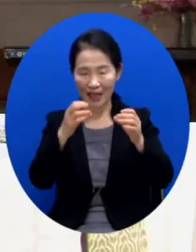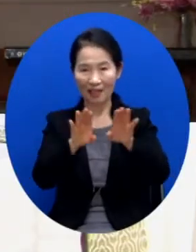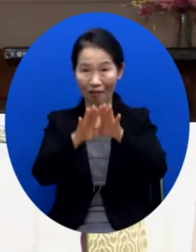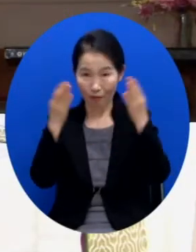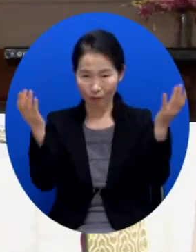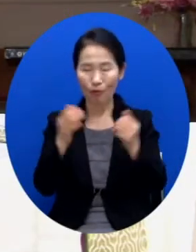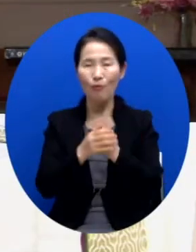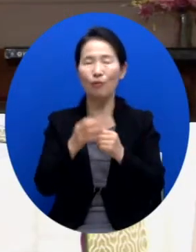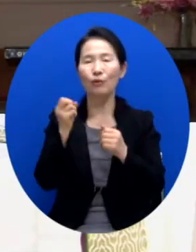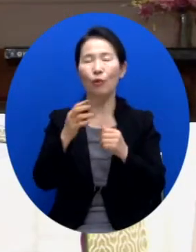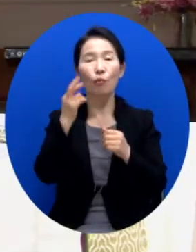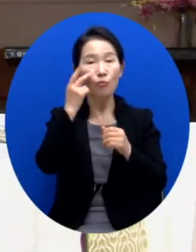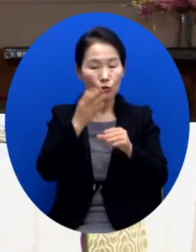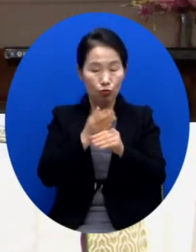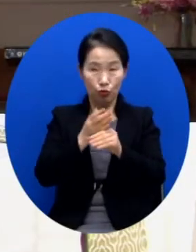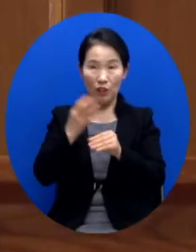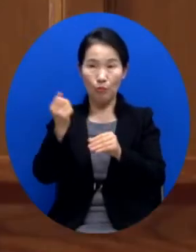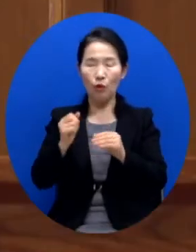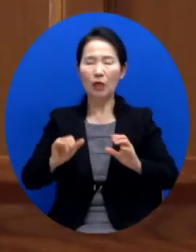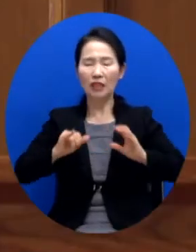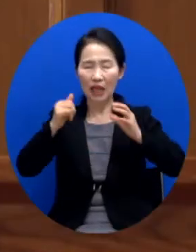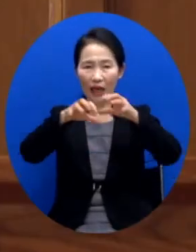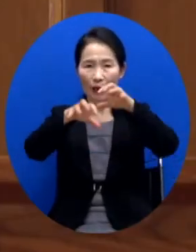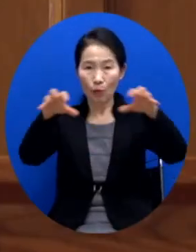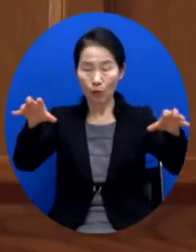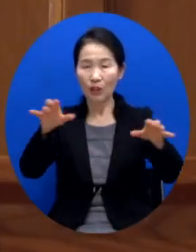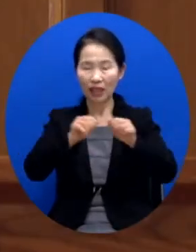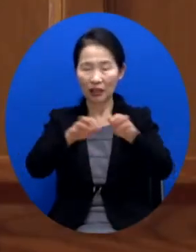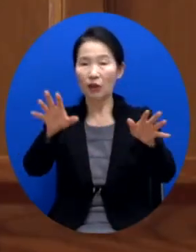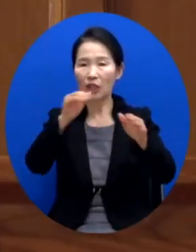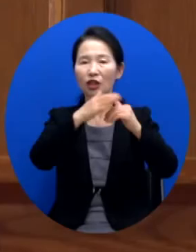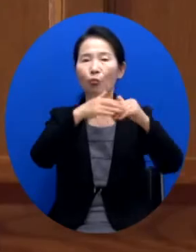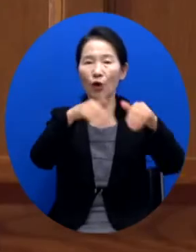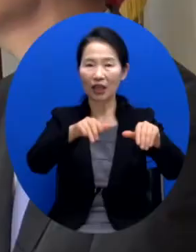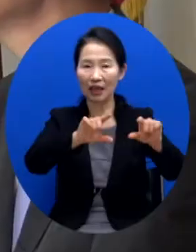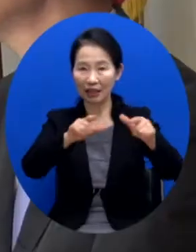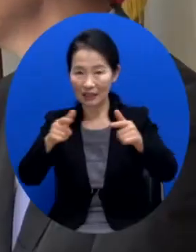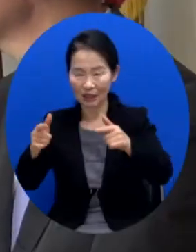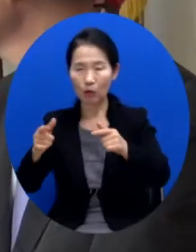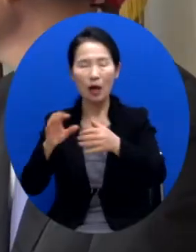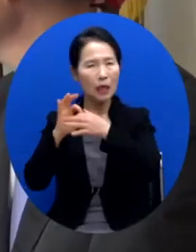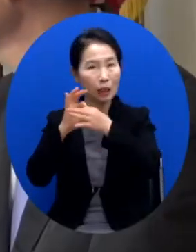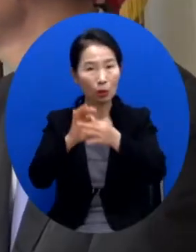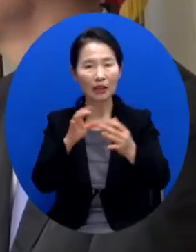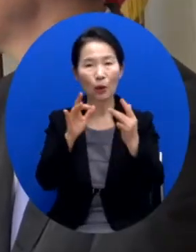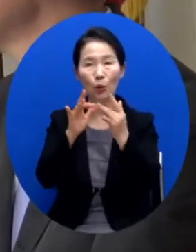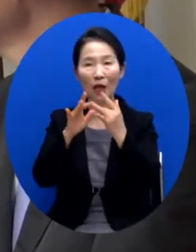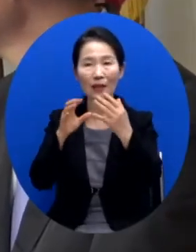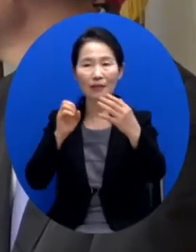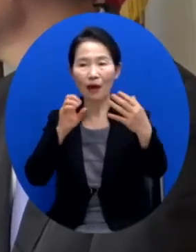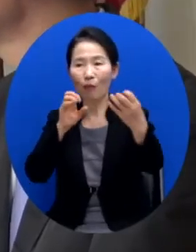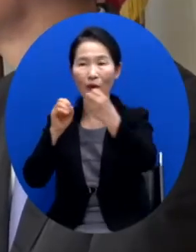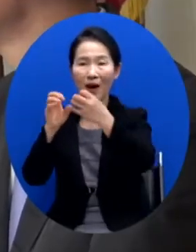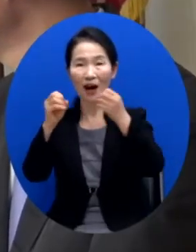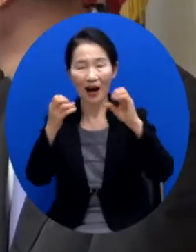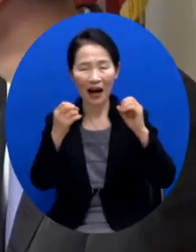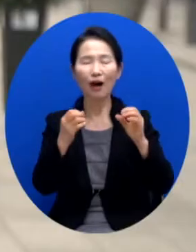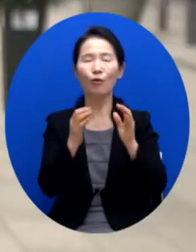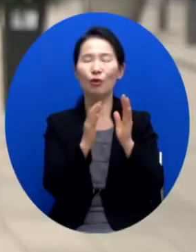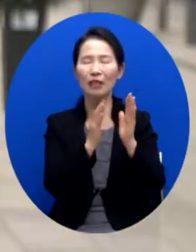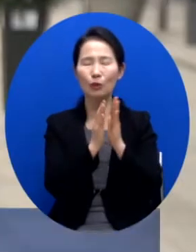중심으로 세계 각국에서 활동하는 한인 목회자들과 지속적인 온라인 모임을 갖고 기도운동을 준비했습니다